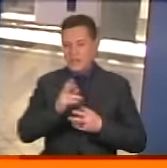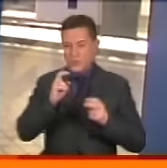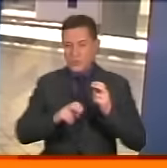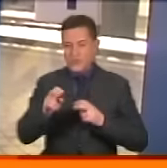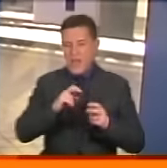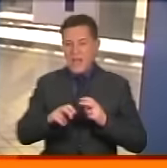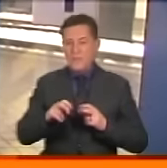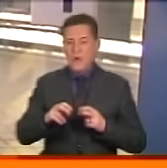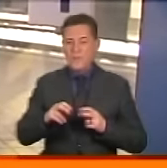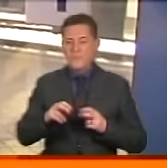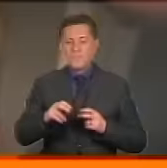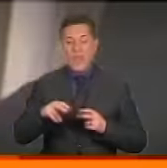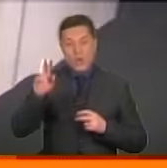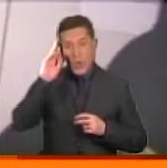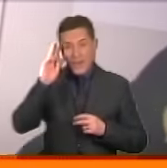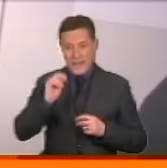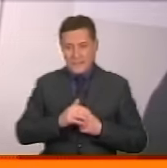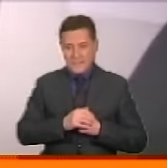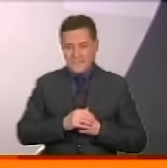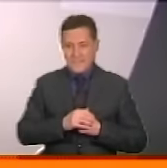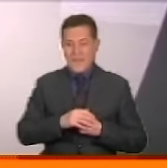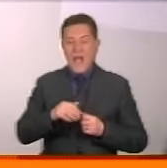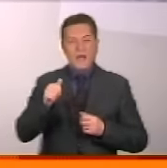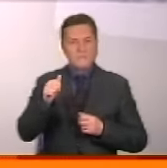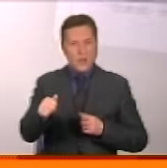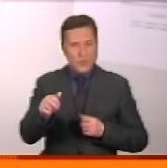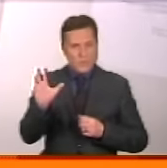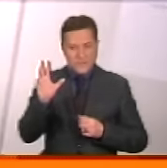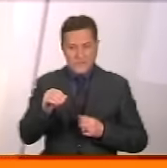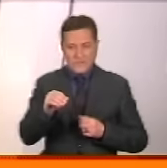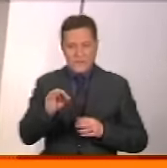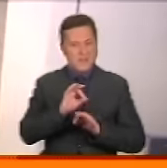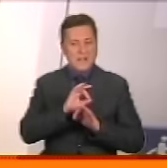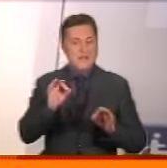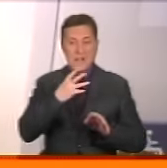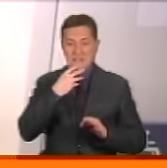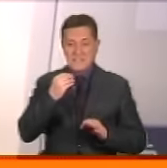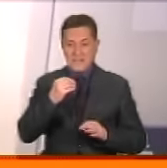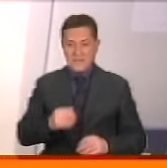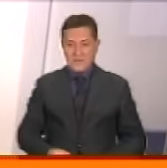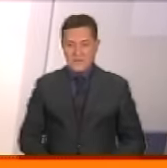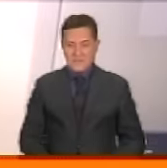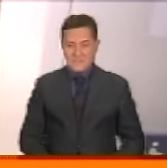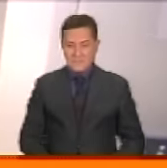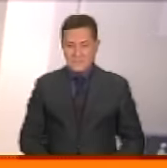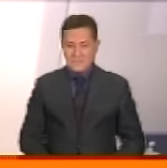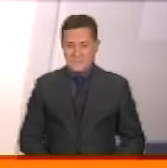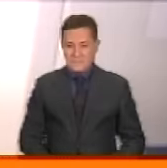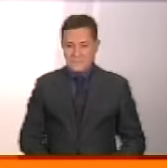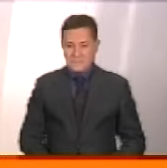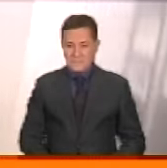стратегічний об'єкт вагона – туалет. Тут я бачу на кнопочці все, отак от натисну. О, як красиво. Ух